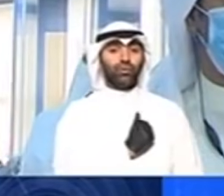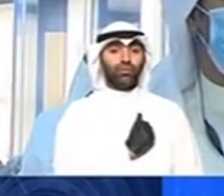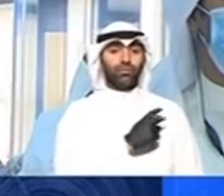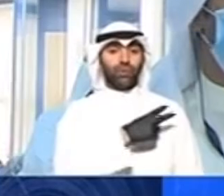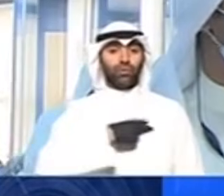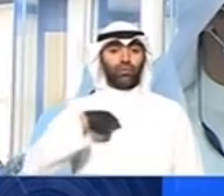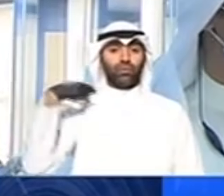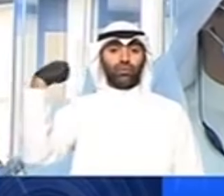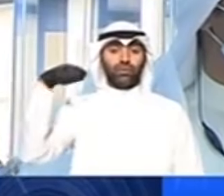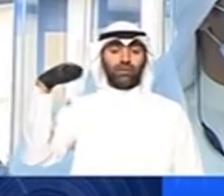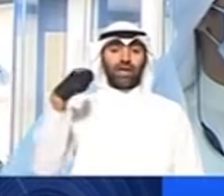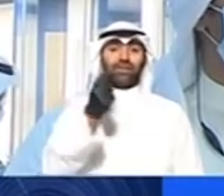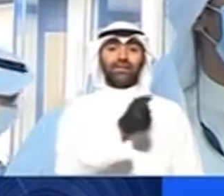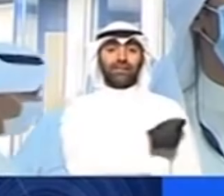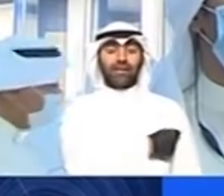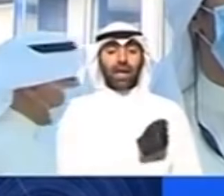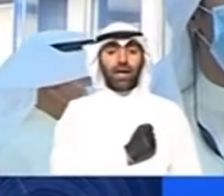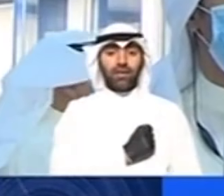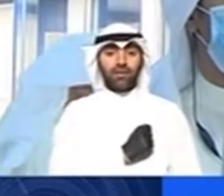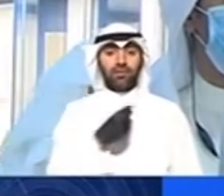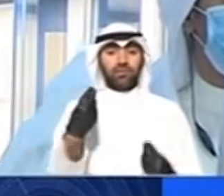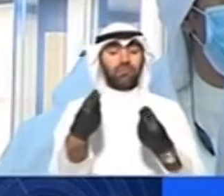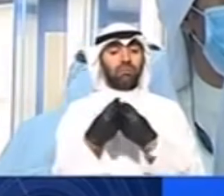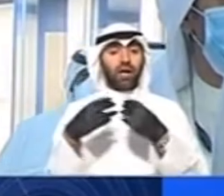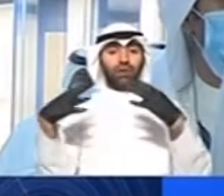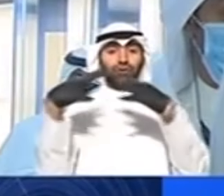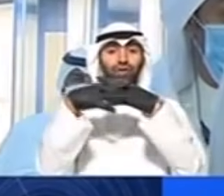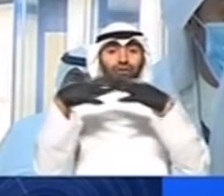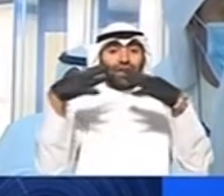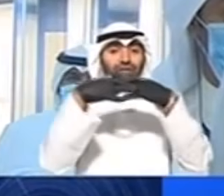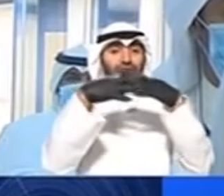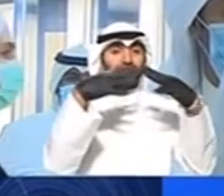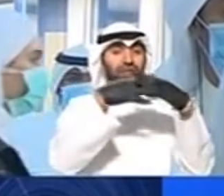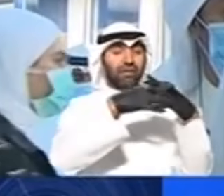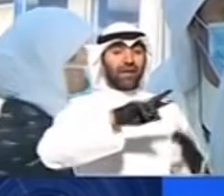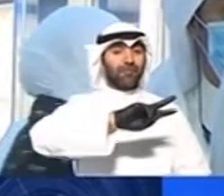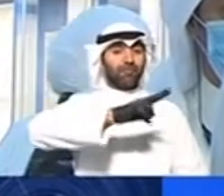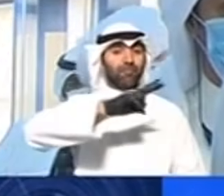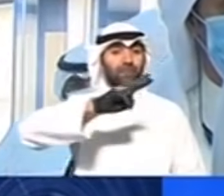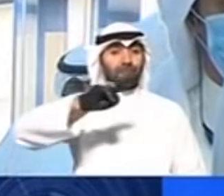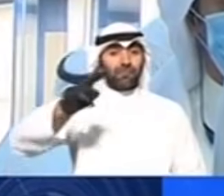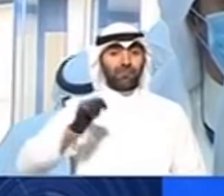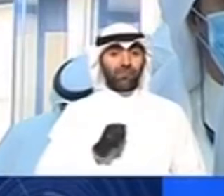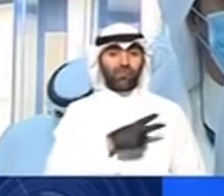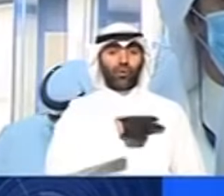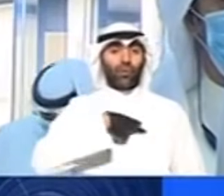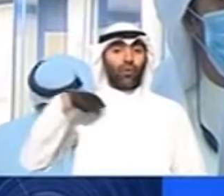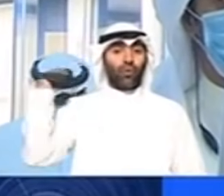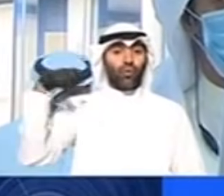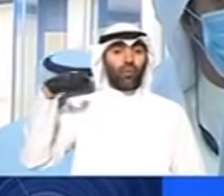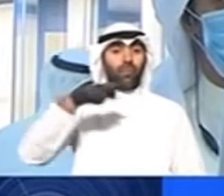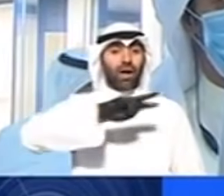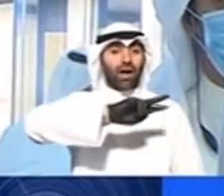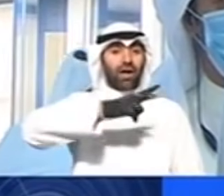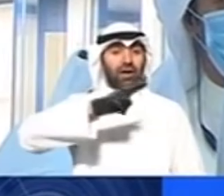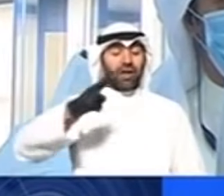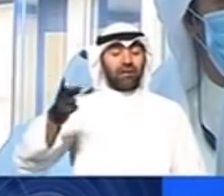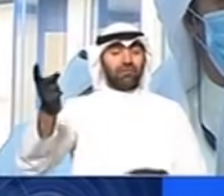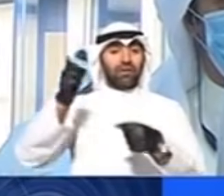ومع القطاع الخاص ومع أجهزة حكومية. أنا سعيد بأني أشوف إخواني وأخواتي